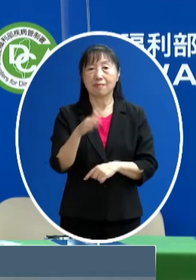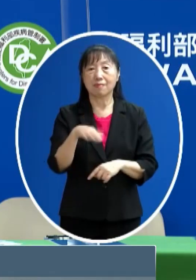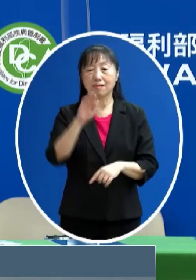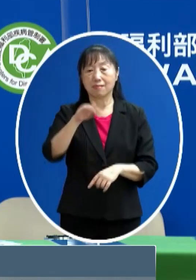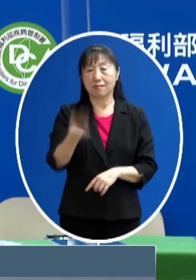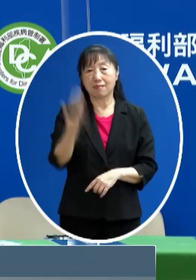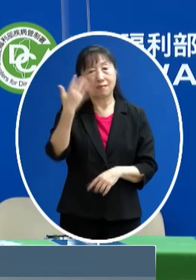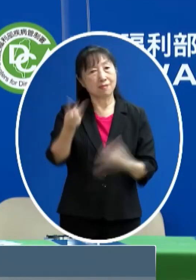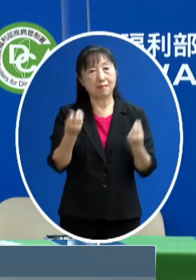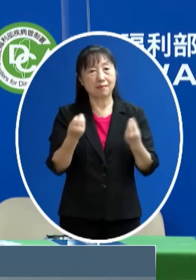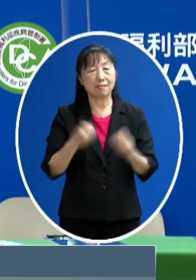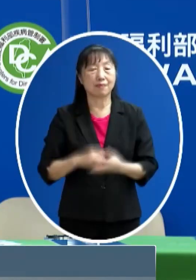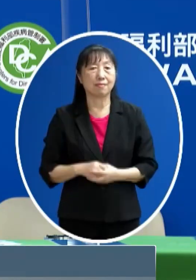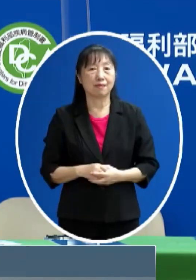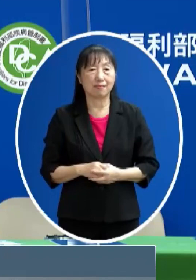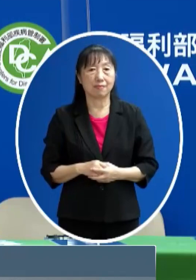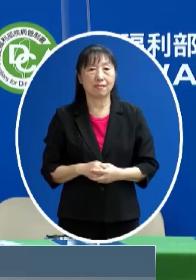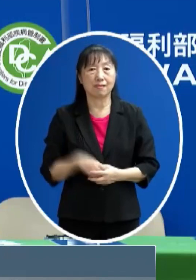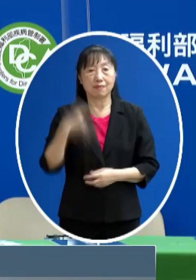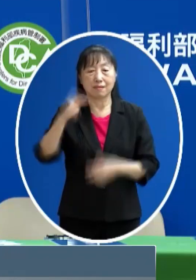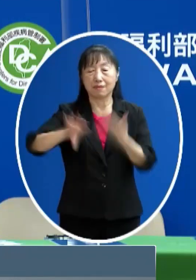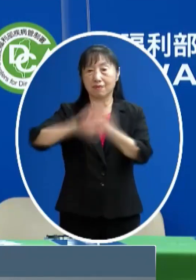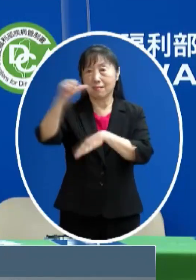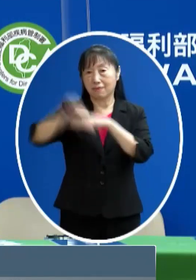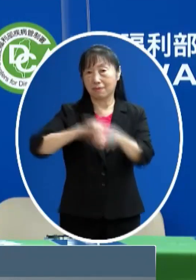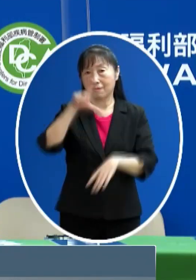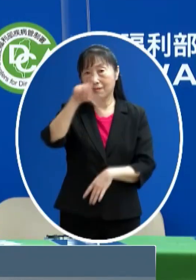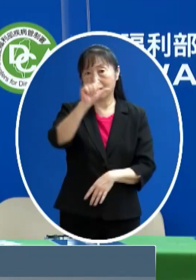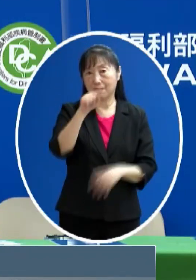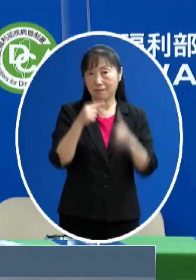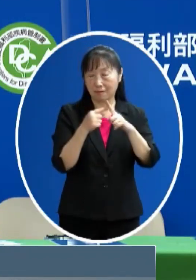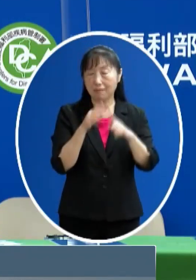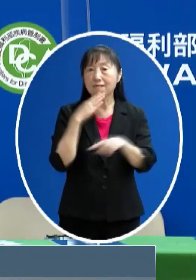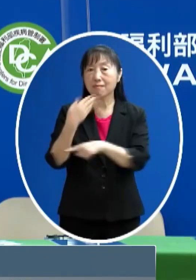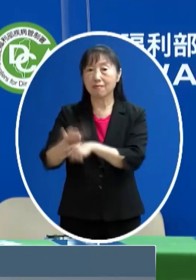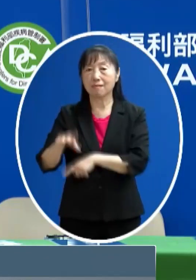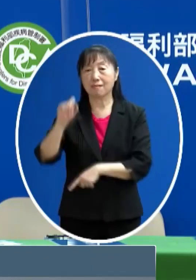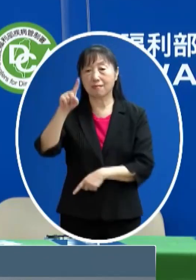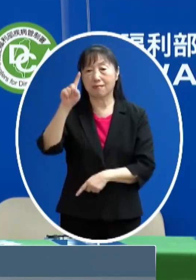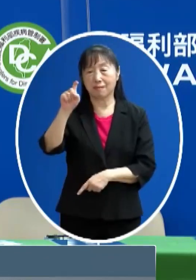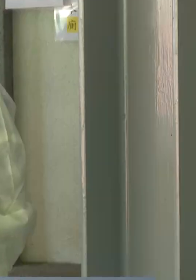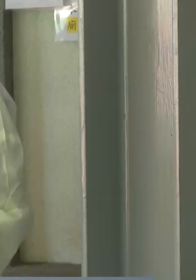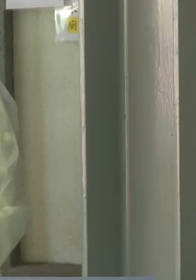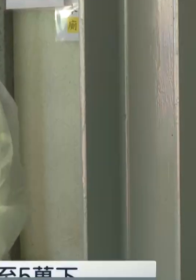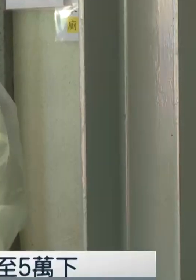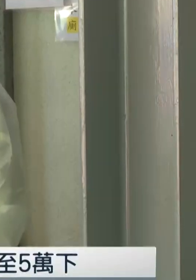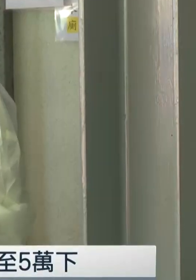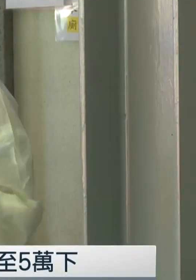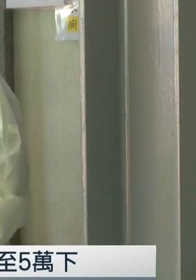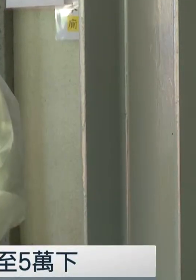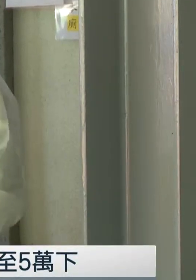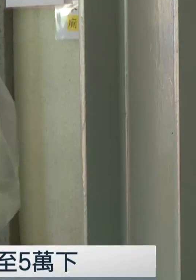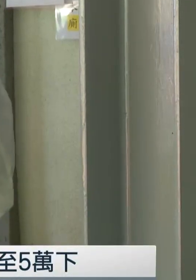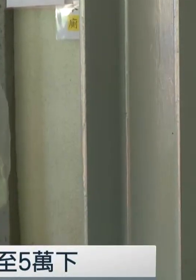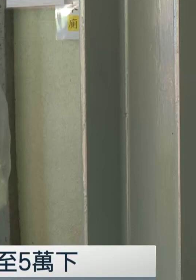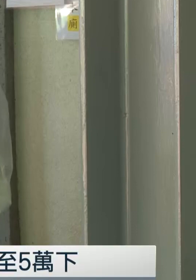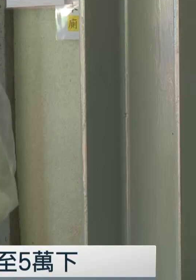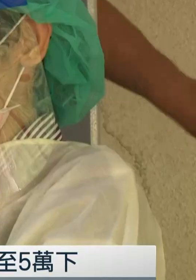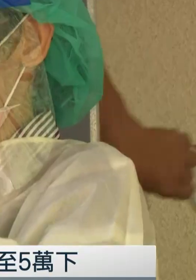9000例那另外有境外罹入65例，跟死亡的个案有115例。 国内本土新